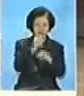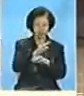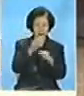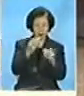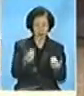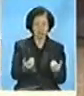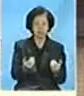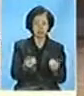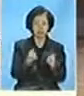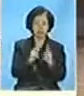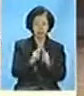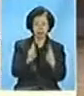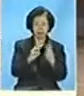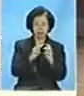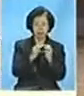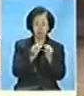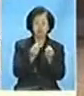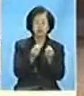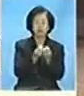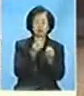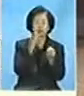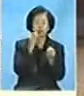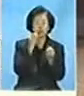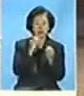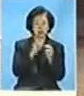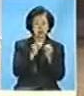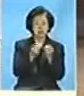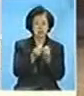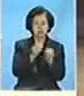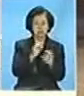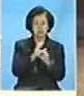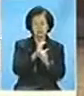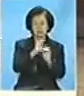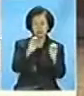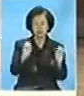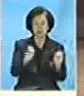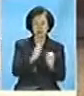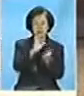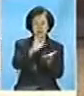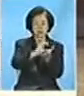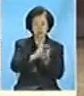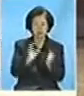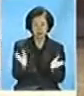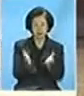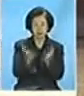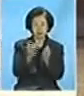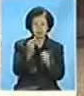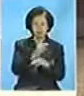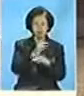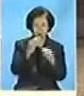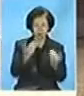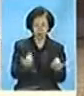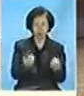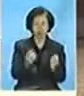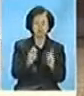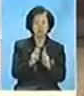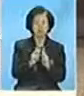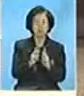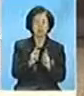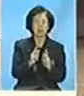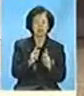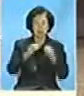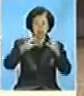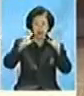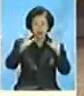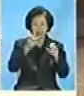คยมีงบประมาณที่จะได้รับการสนับสนุนเลย วันนี้รัฐบาลได้เห็นการทำงานของคณะก